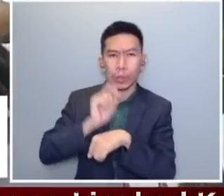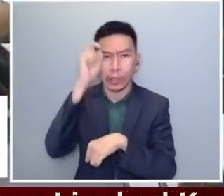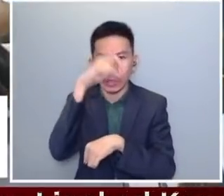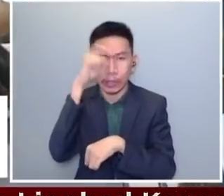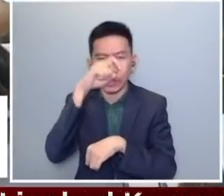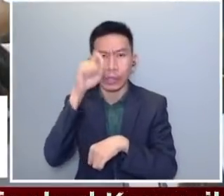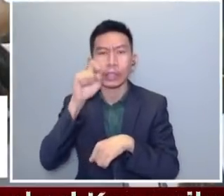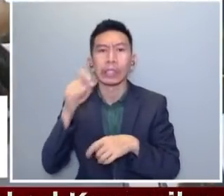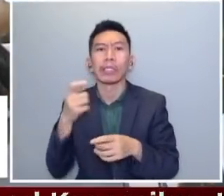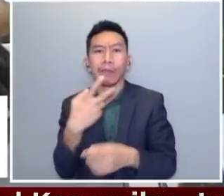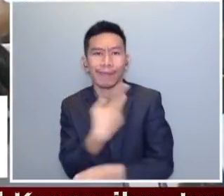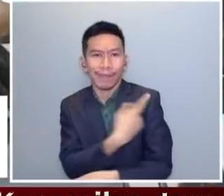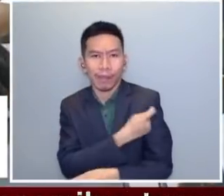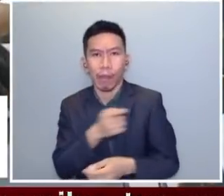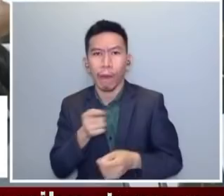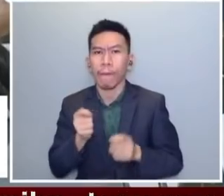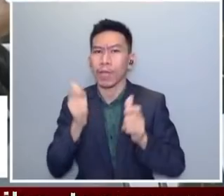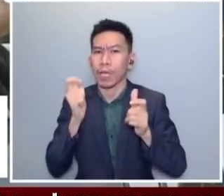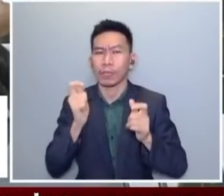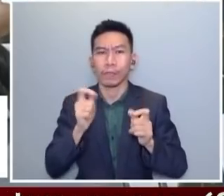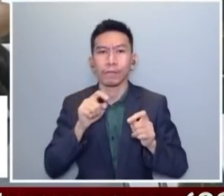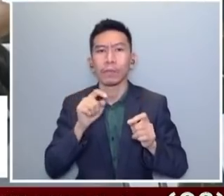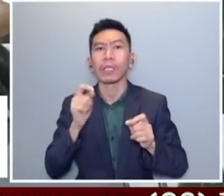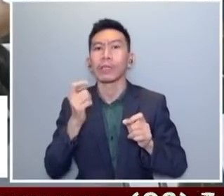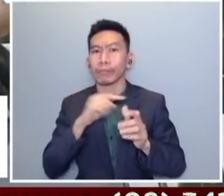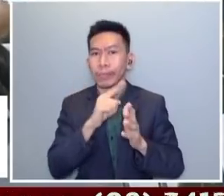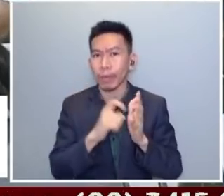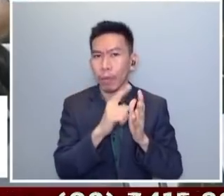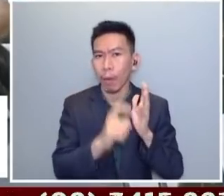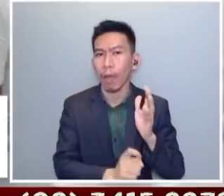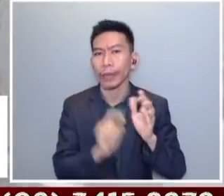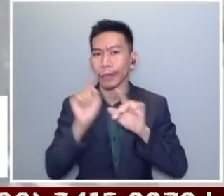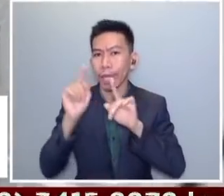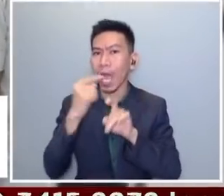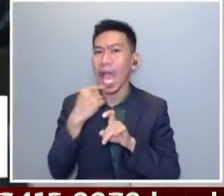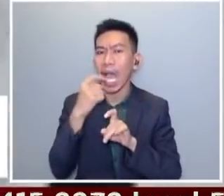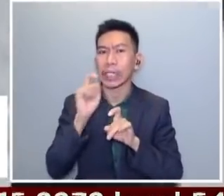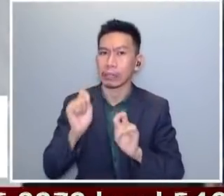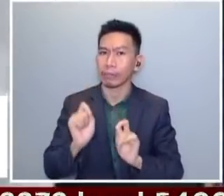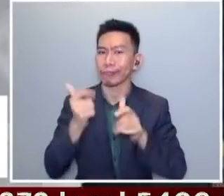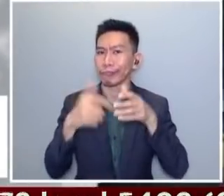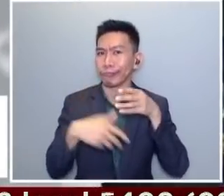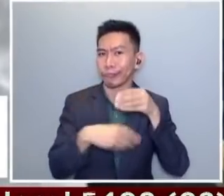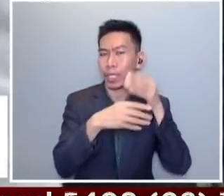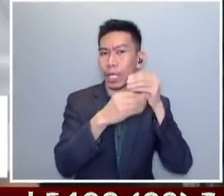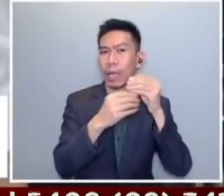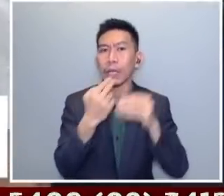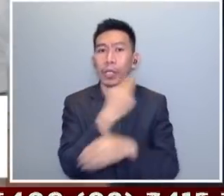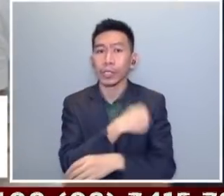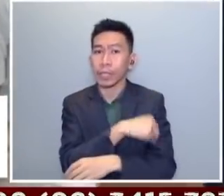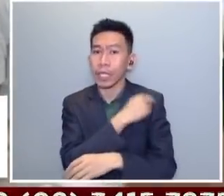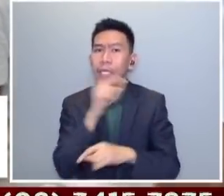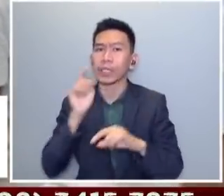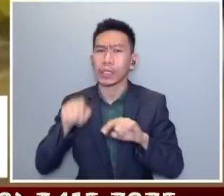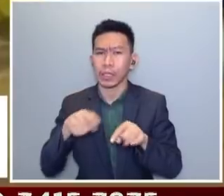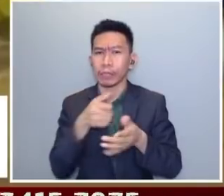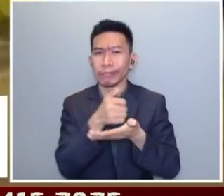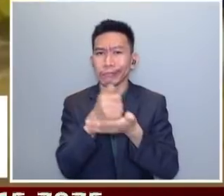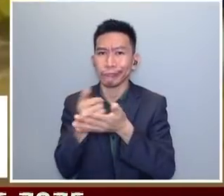Paigtingin ang contact tracing at testing. Palakasin ang kapasidad ng mga ospital at magbigay ng